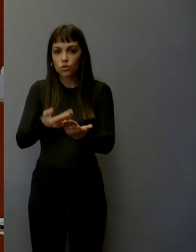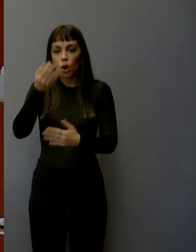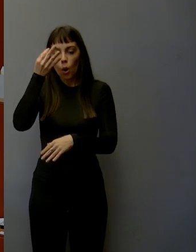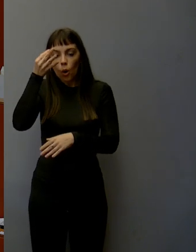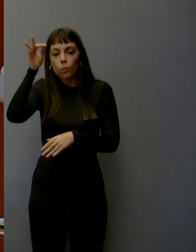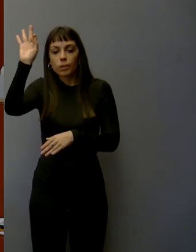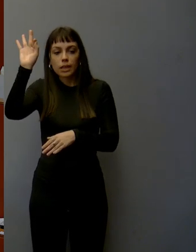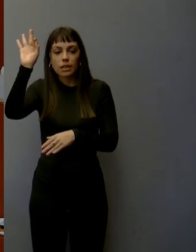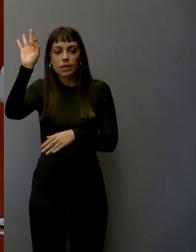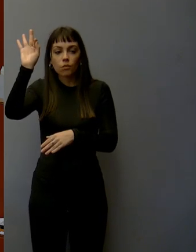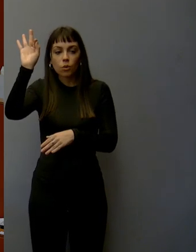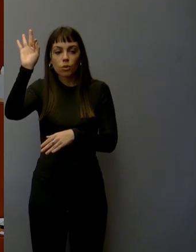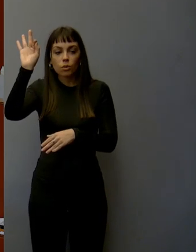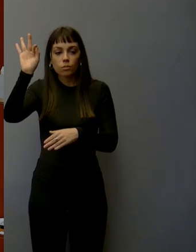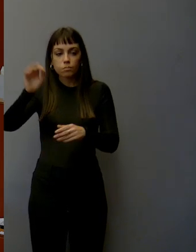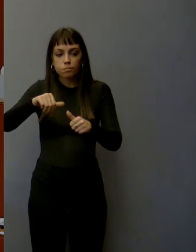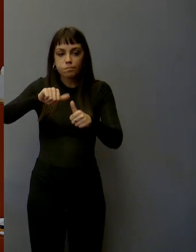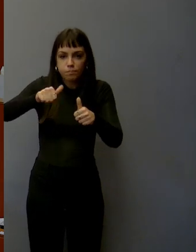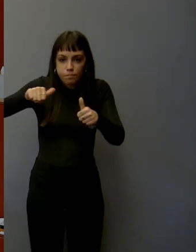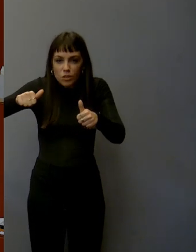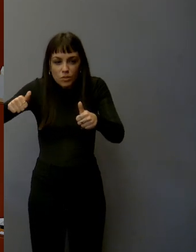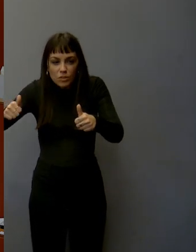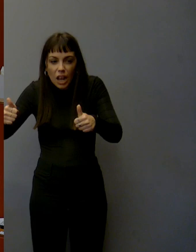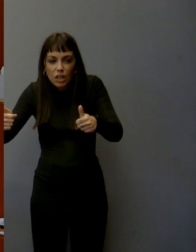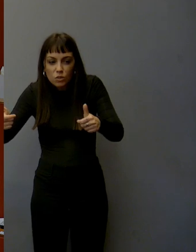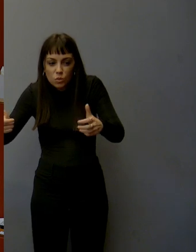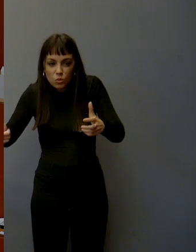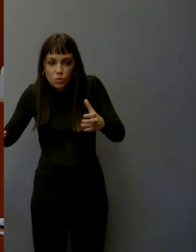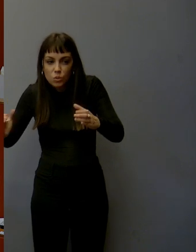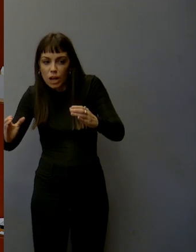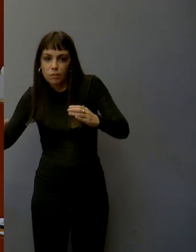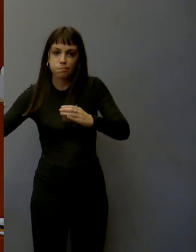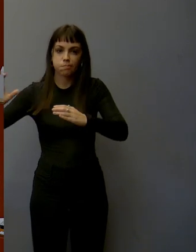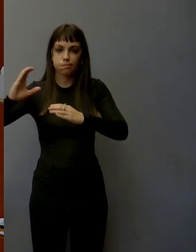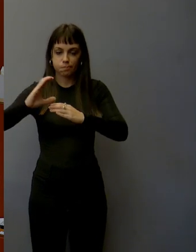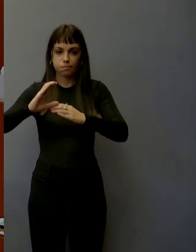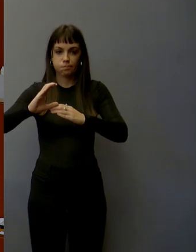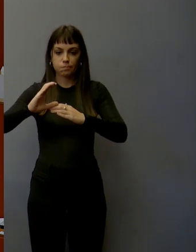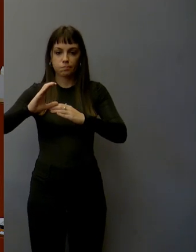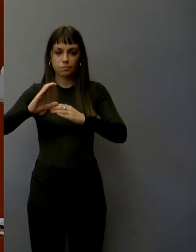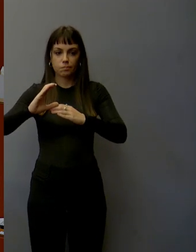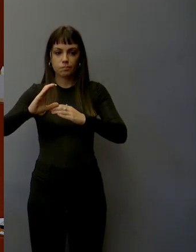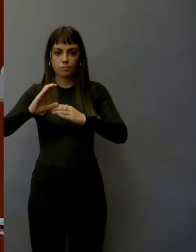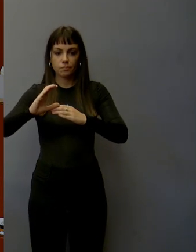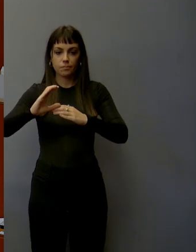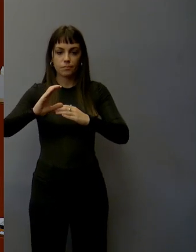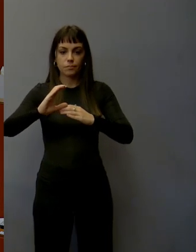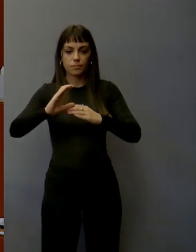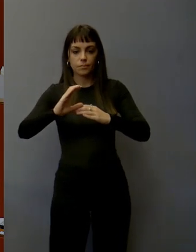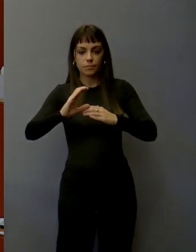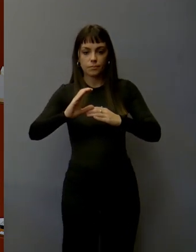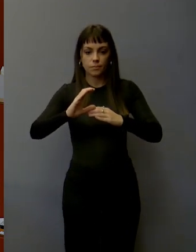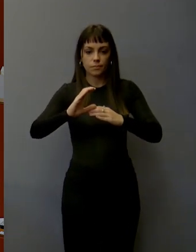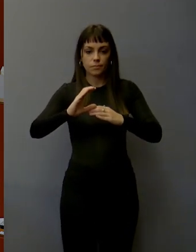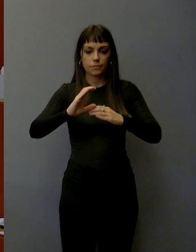perché è vero che in commissione ci hanno risposto che viene fatta solamente della spiaggia pubblica e grazie E